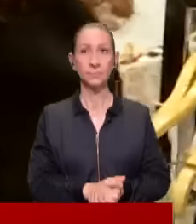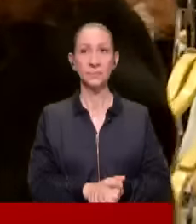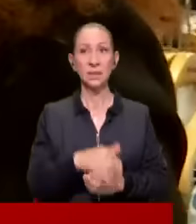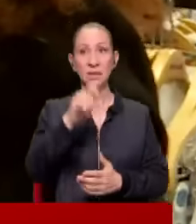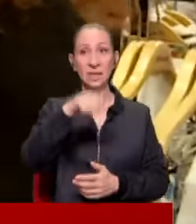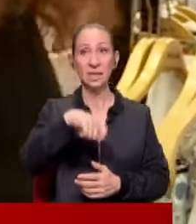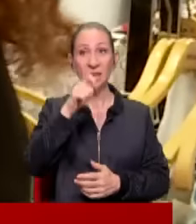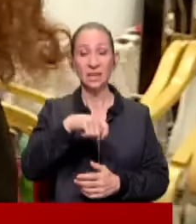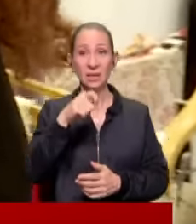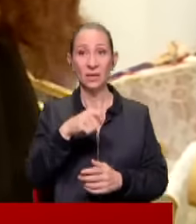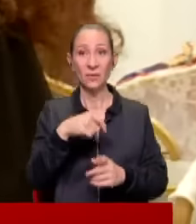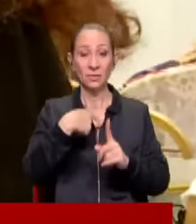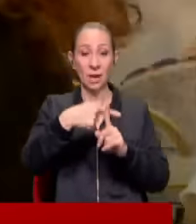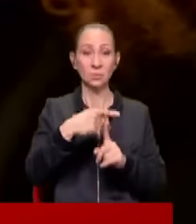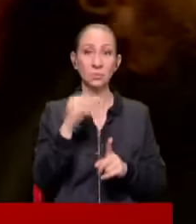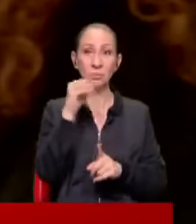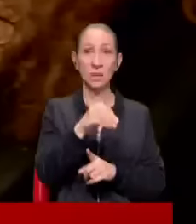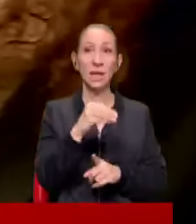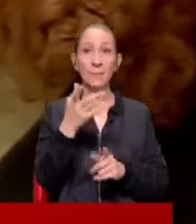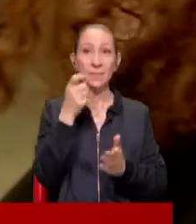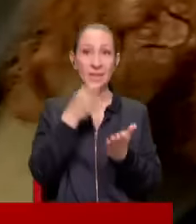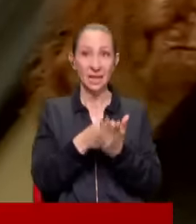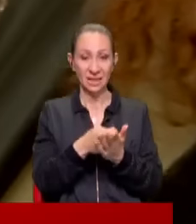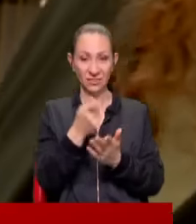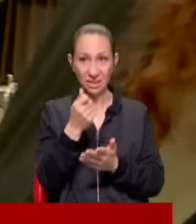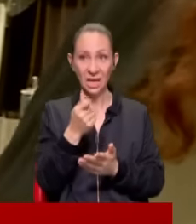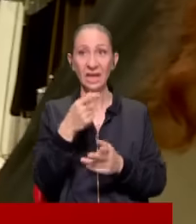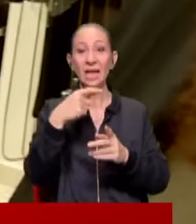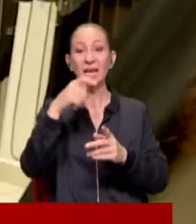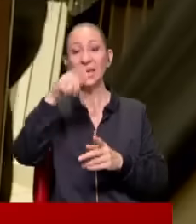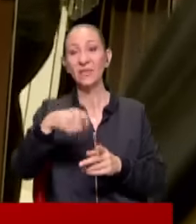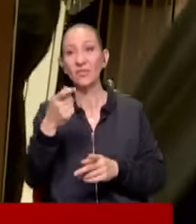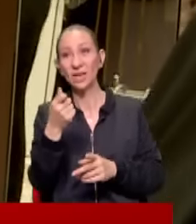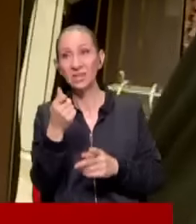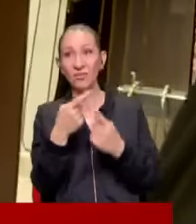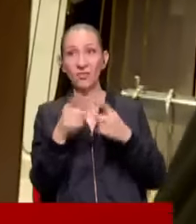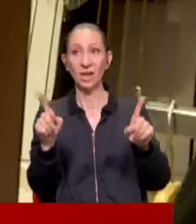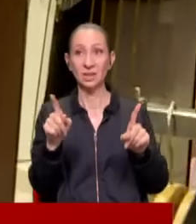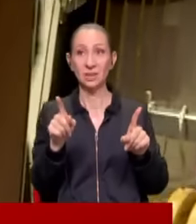Kredi kartlarını ayrı koyuyorlar şu anda. Hem nakit fiyatı hem kredi kartı fiyatı